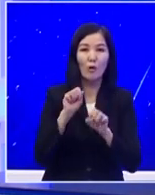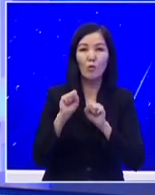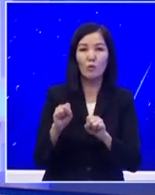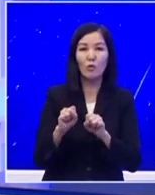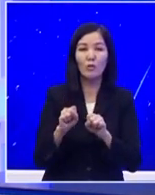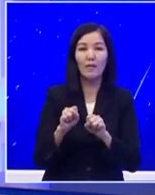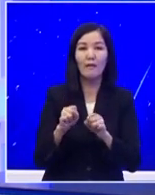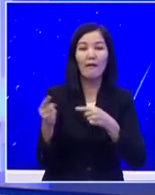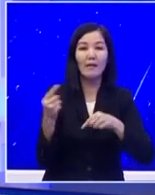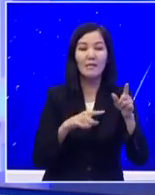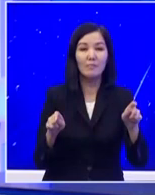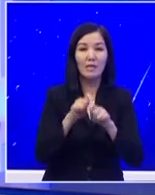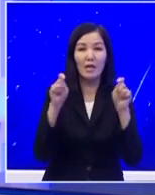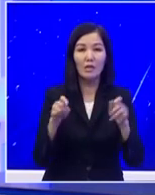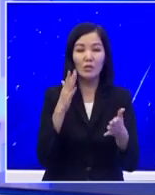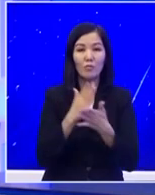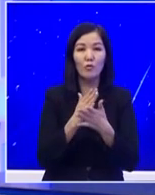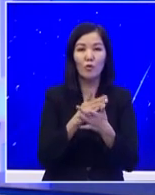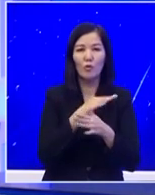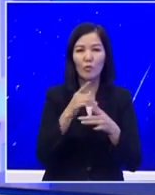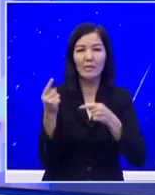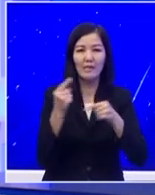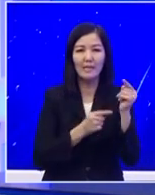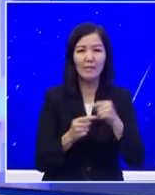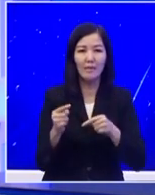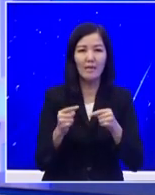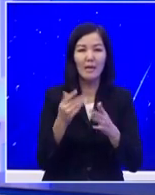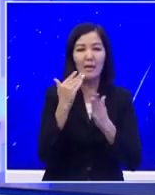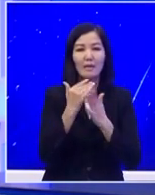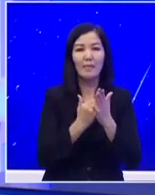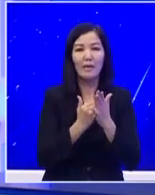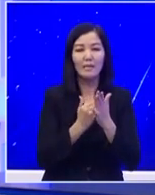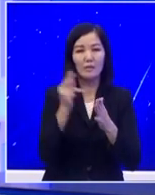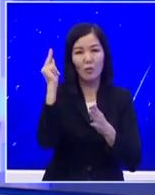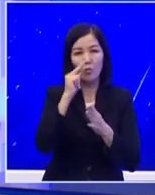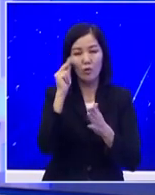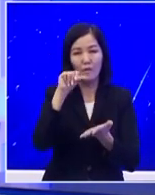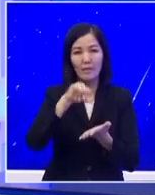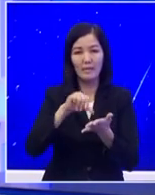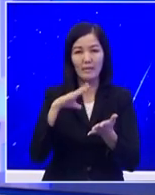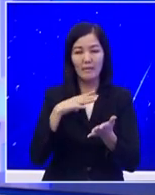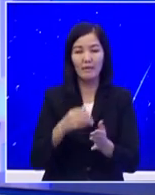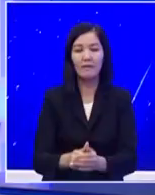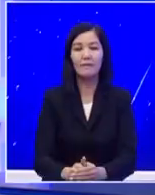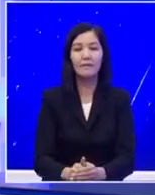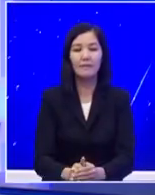кішілі кәсіптерін дөңгелетіп отыр. Олардың дені кәсіпкерлік негіздеріне де осы бағдарлама аясында оқытылғандар.